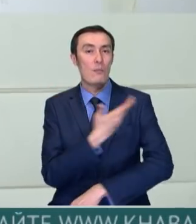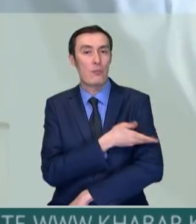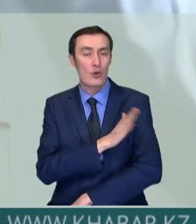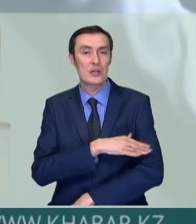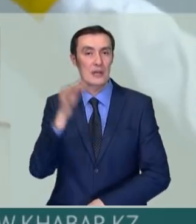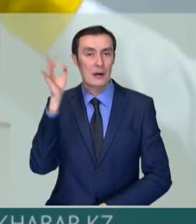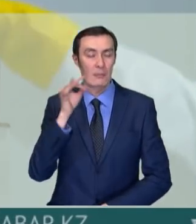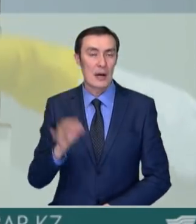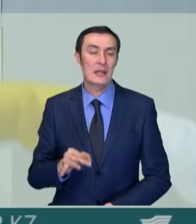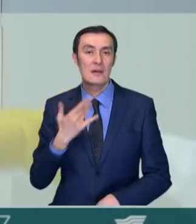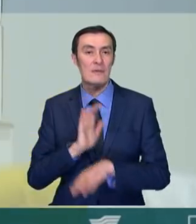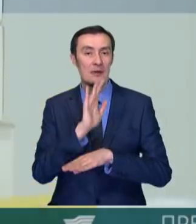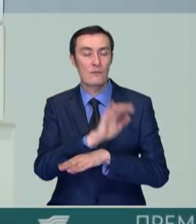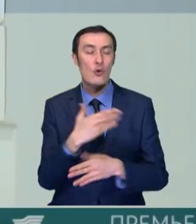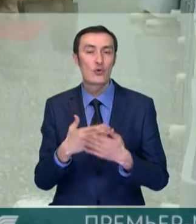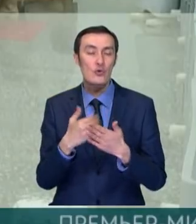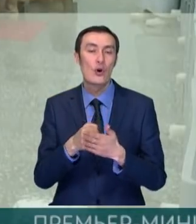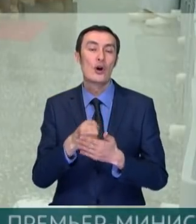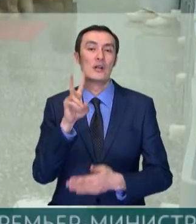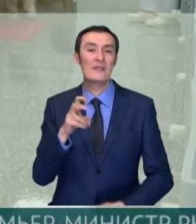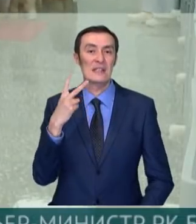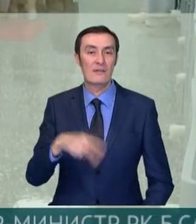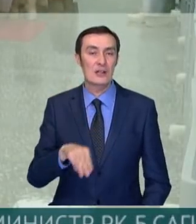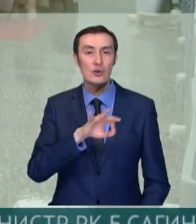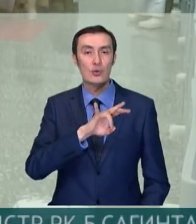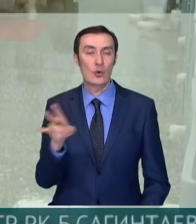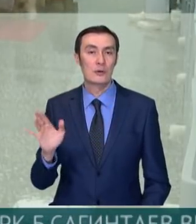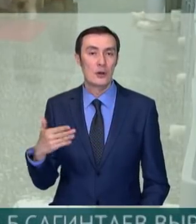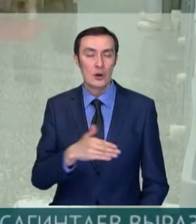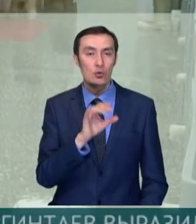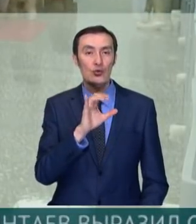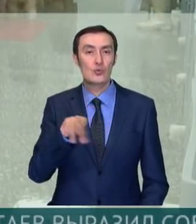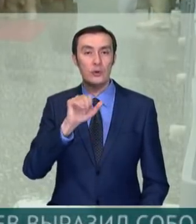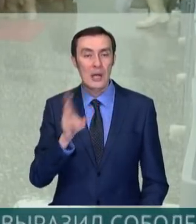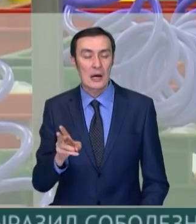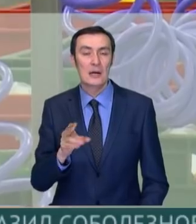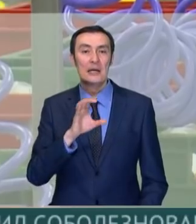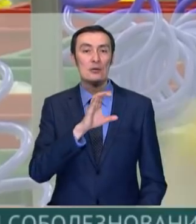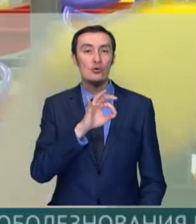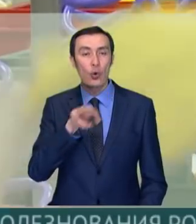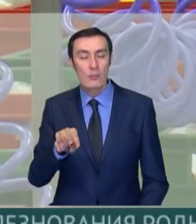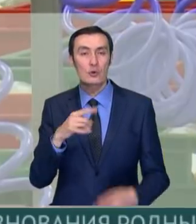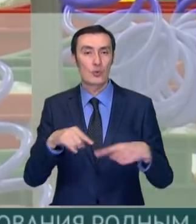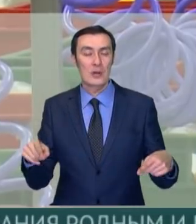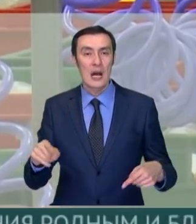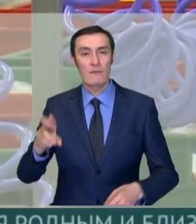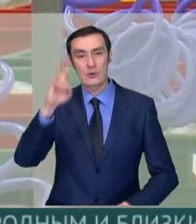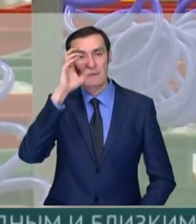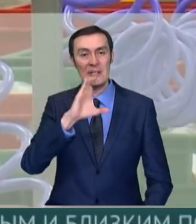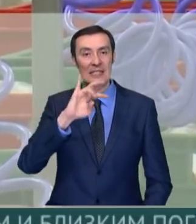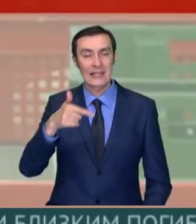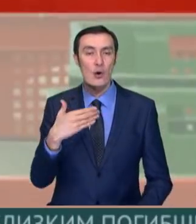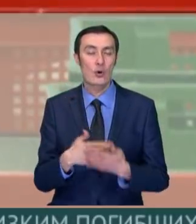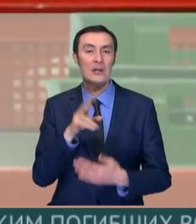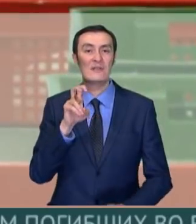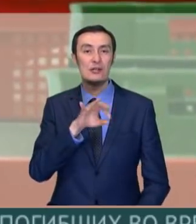Германии, Нидерландов в год экспортируется до 220 тонн филе и щечек судака, сазана, сама, а в страны СНГ около 200